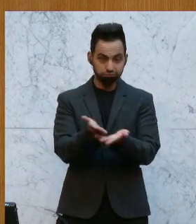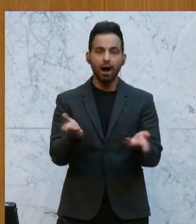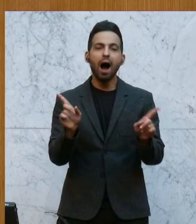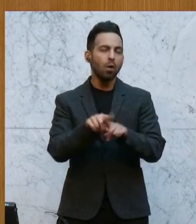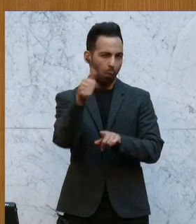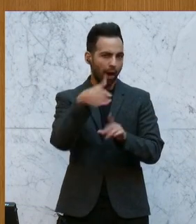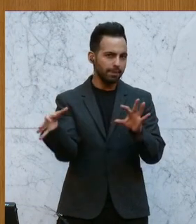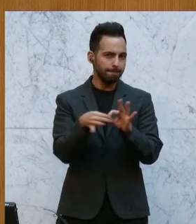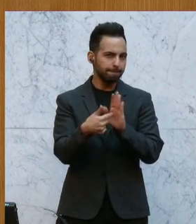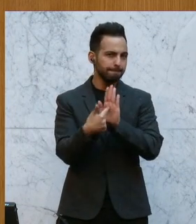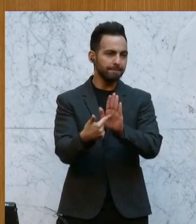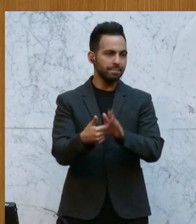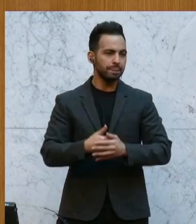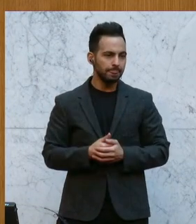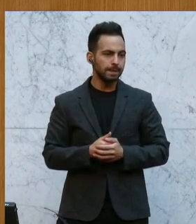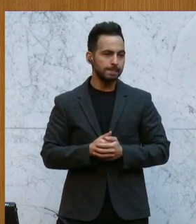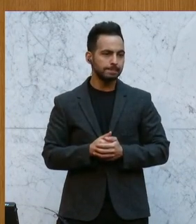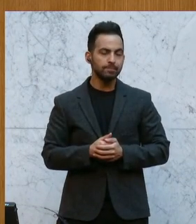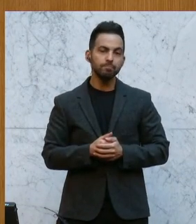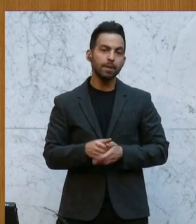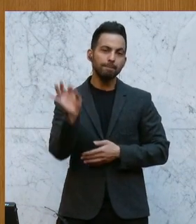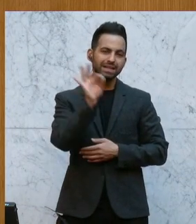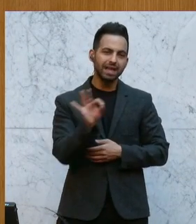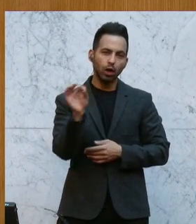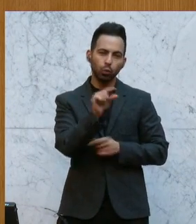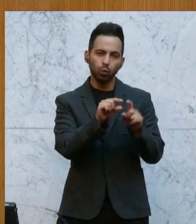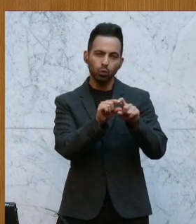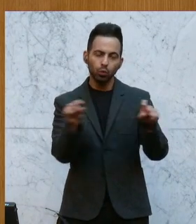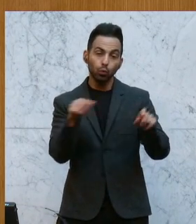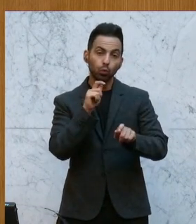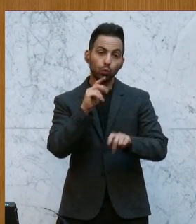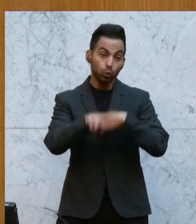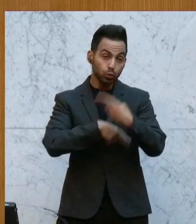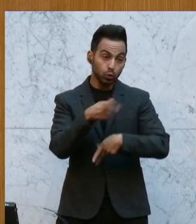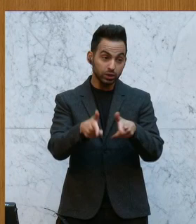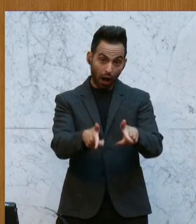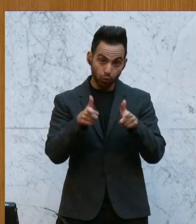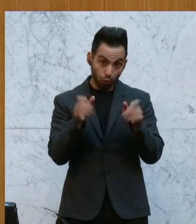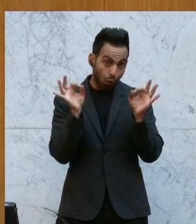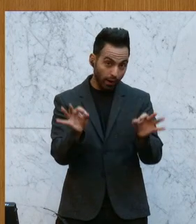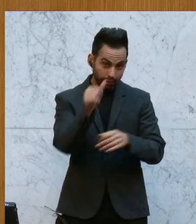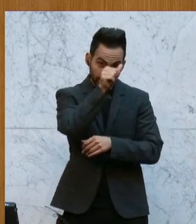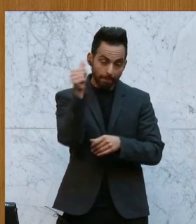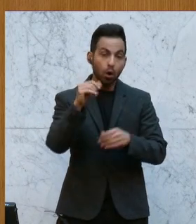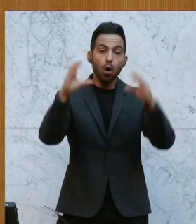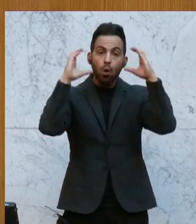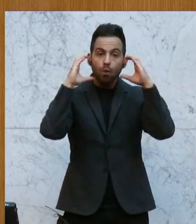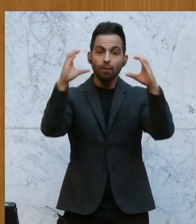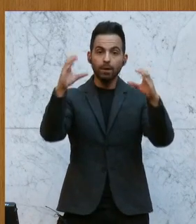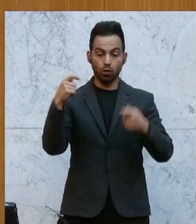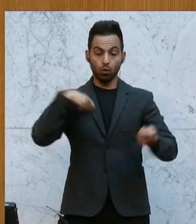auch eines dargestellt, dass die Bezeichnung dieses Untersuchungsausschusses, der nämlich korrekt heißt,